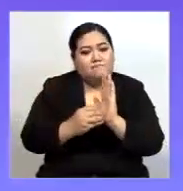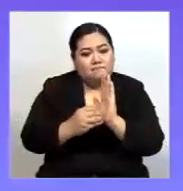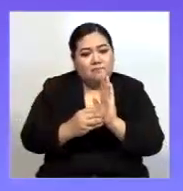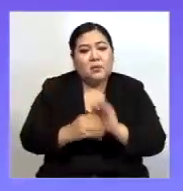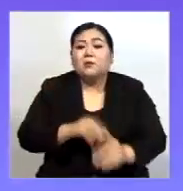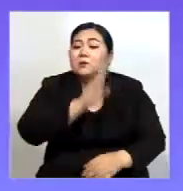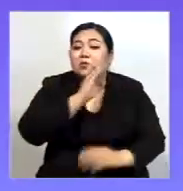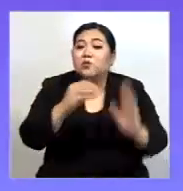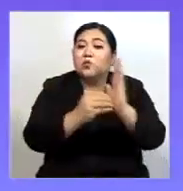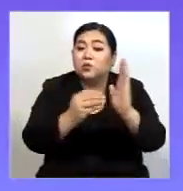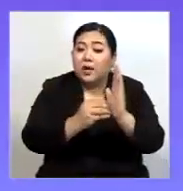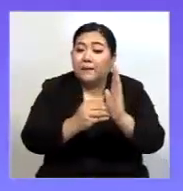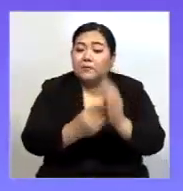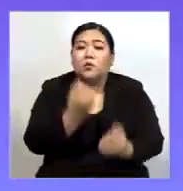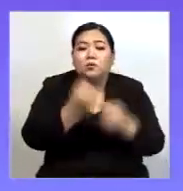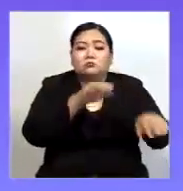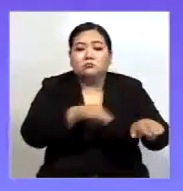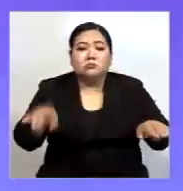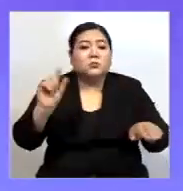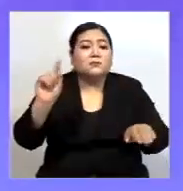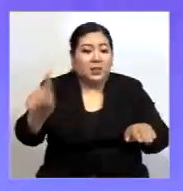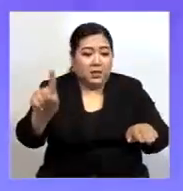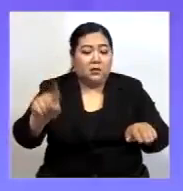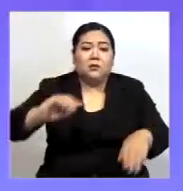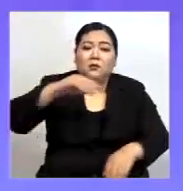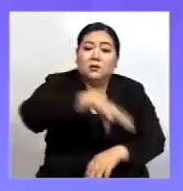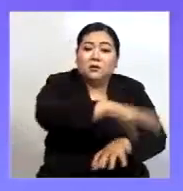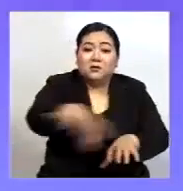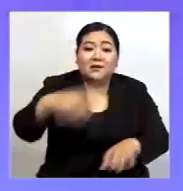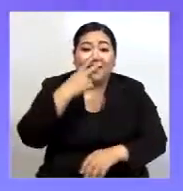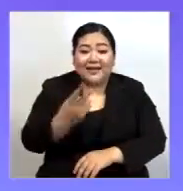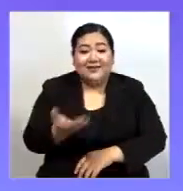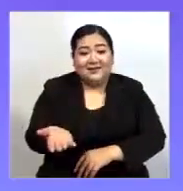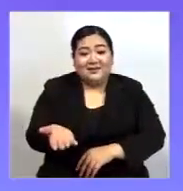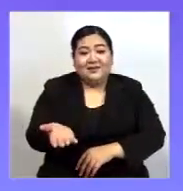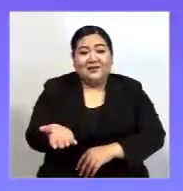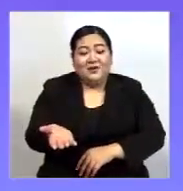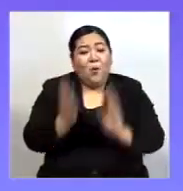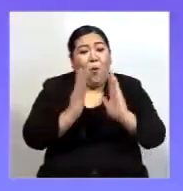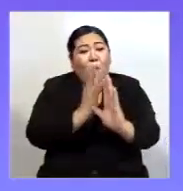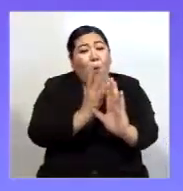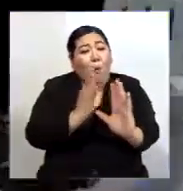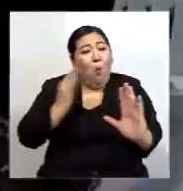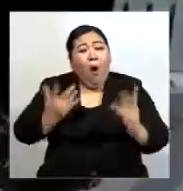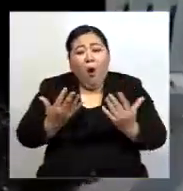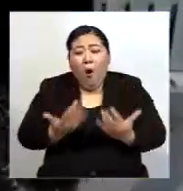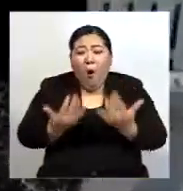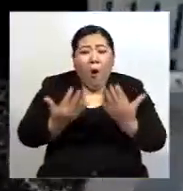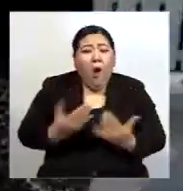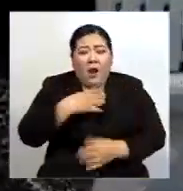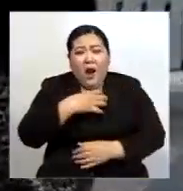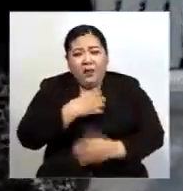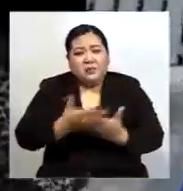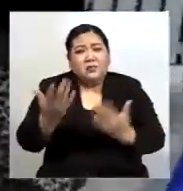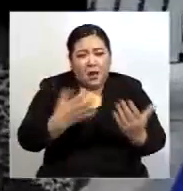ค่ะถ้ากรุงเทพเนี่ยมีทั้งหมด21คันแต่ละจุดปรากฏว่าเนี่ยค่ะบรรยากาศแบบที่คุณผู้ชมเห็นเลยคนมารอแถวกันนะคะเพื่อ